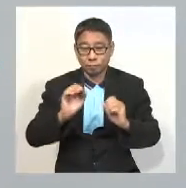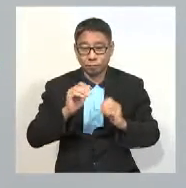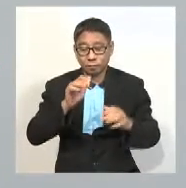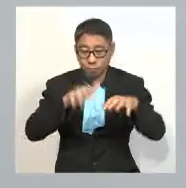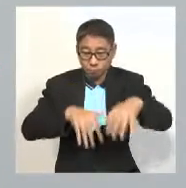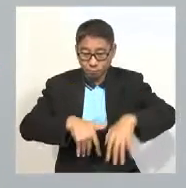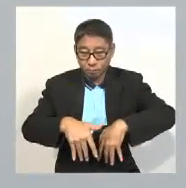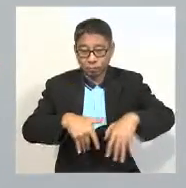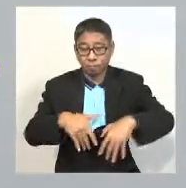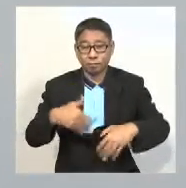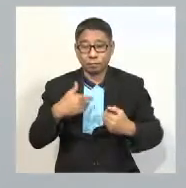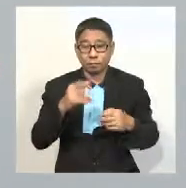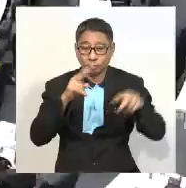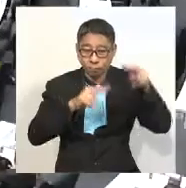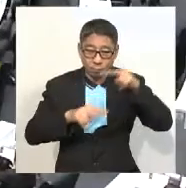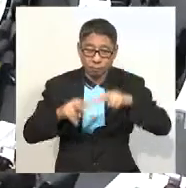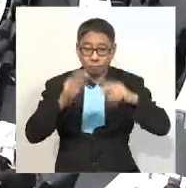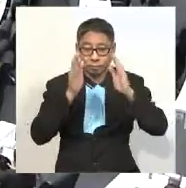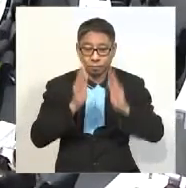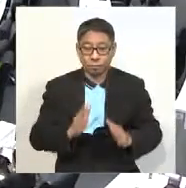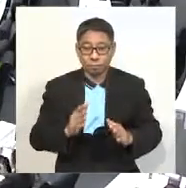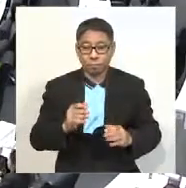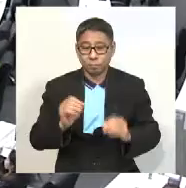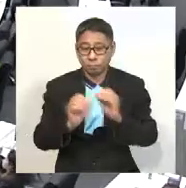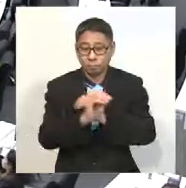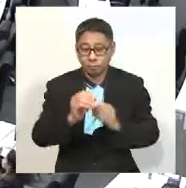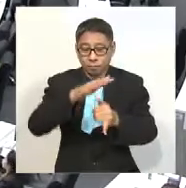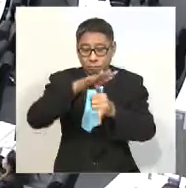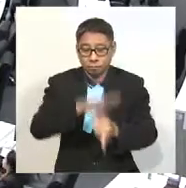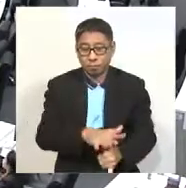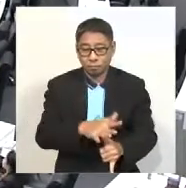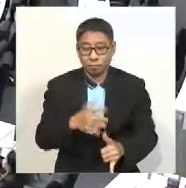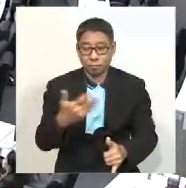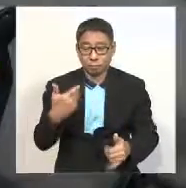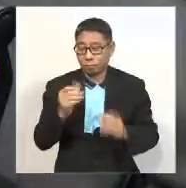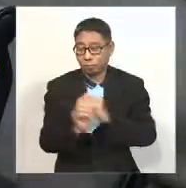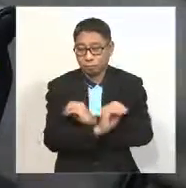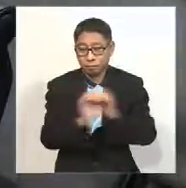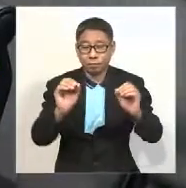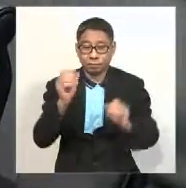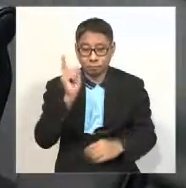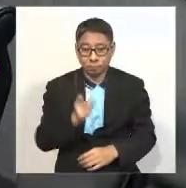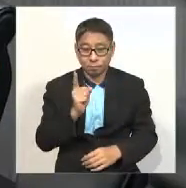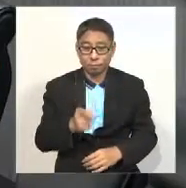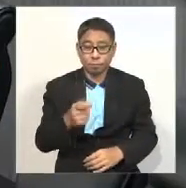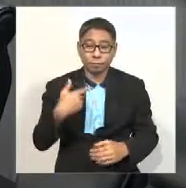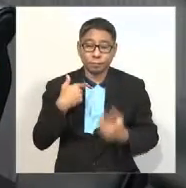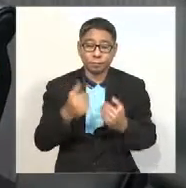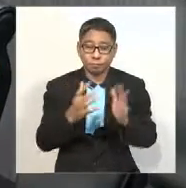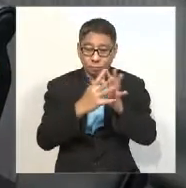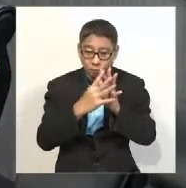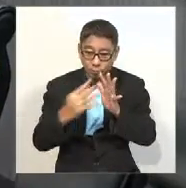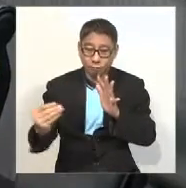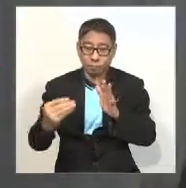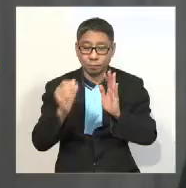นค่ะขณะที่การตรวจสอบบุคคลในพื้นที่ยืนยันไม่มีการละเมิดสิทธิด้านมนุษยชนโดยเด็ดขาดผ่านการอบ